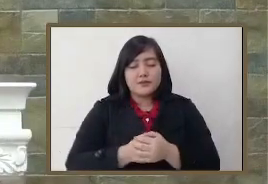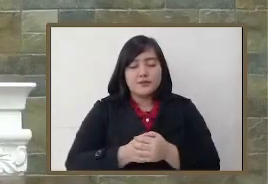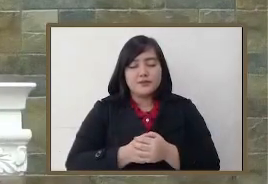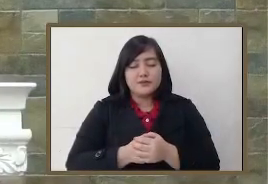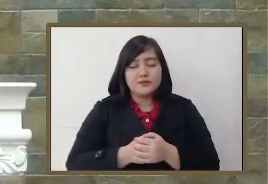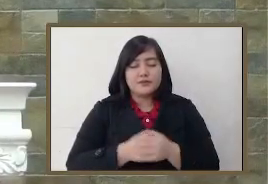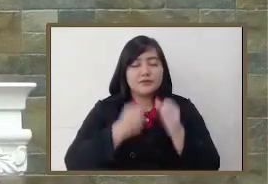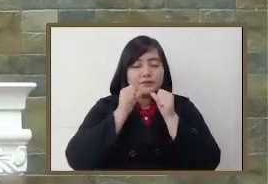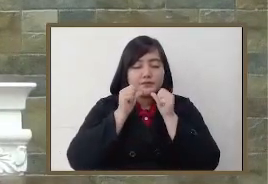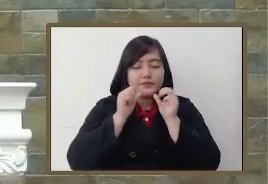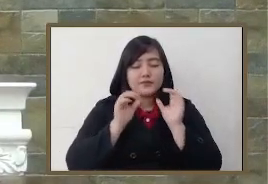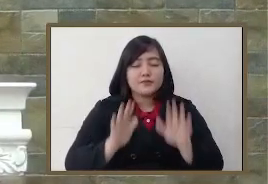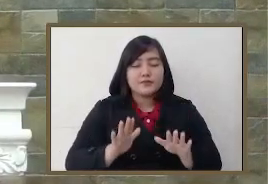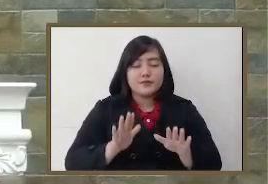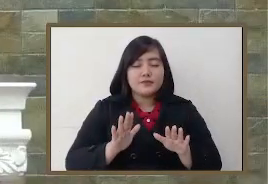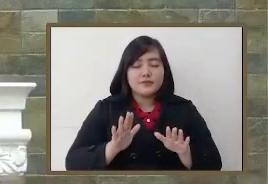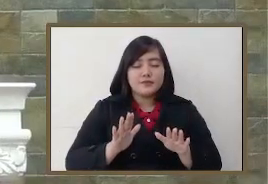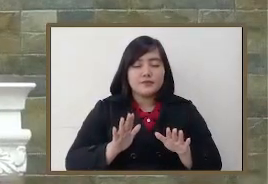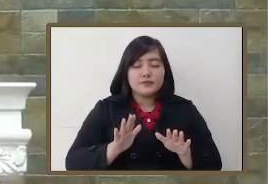Pagpalaan niyo po